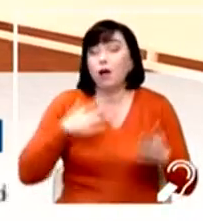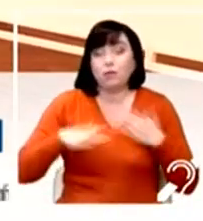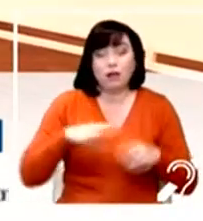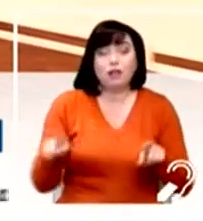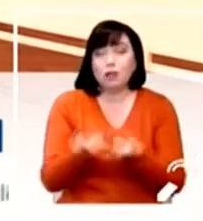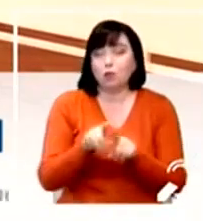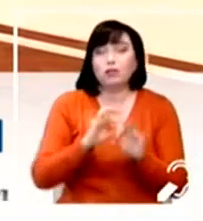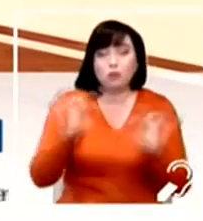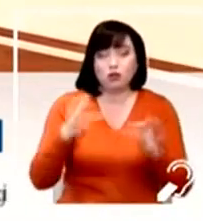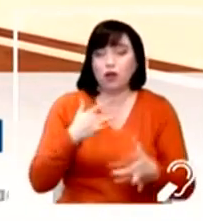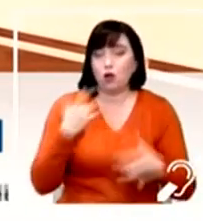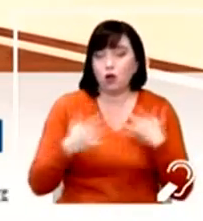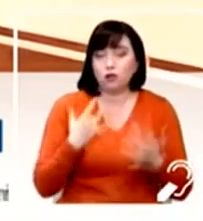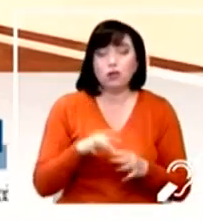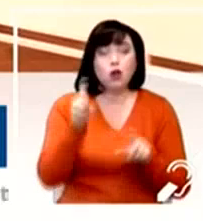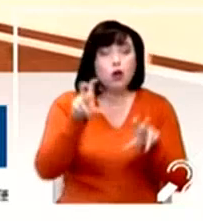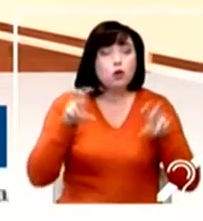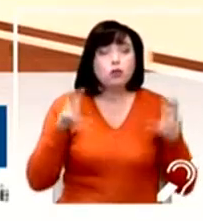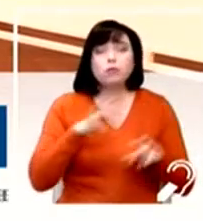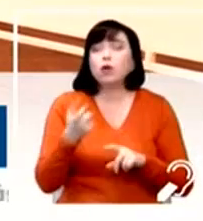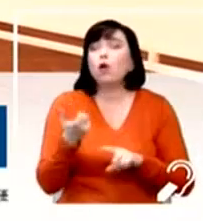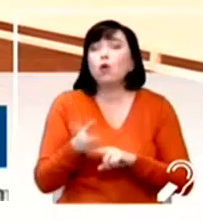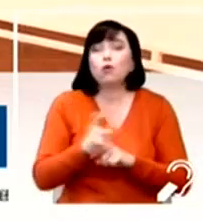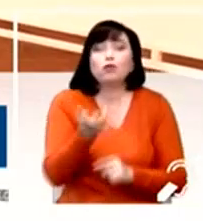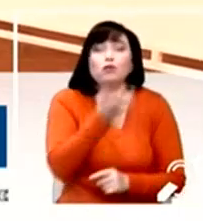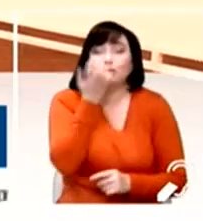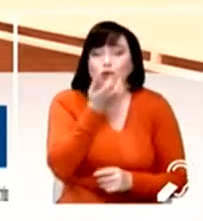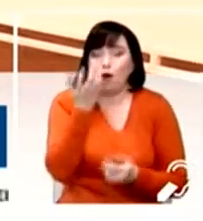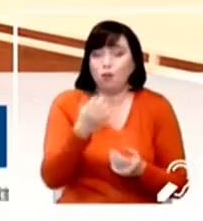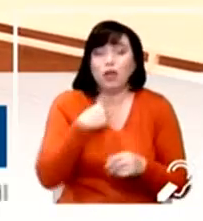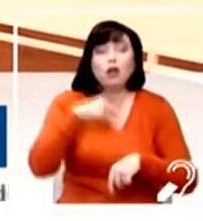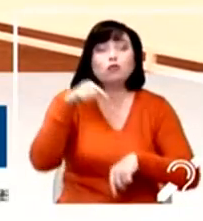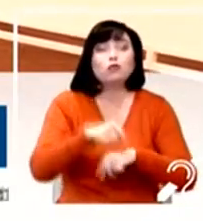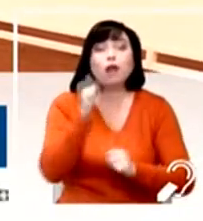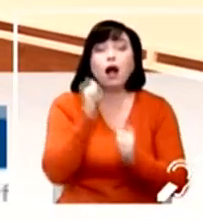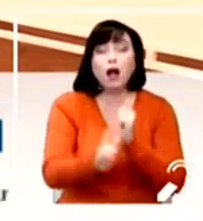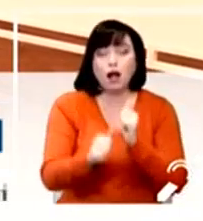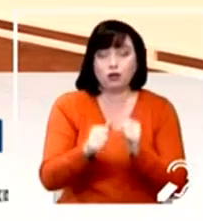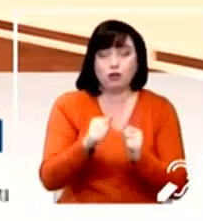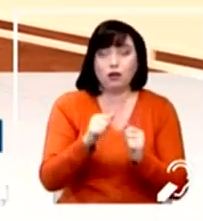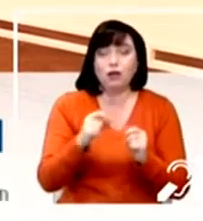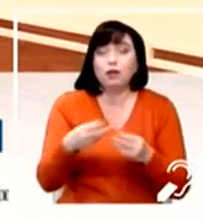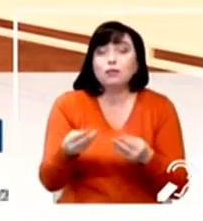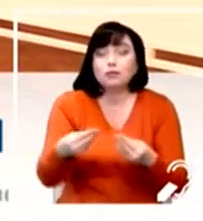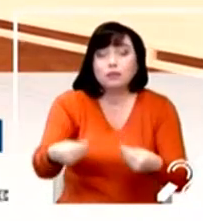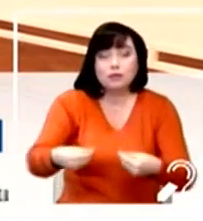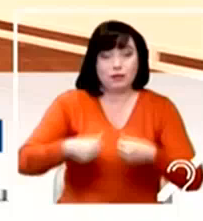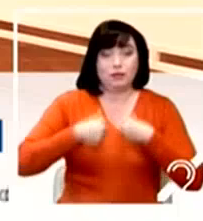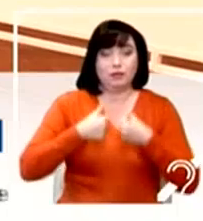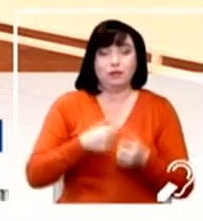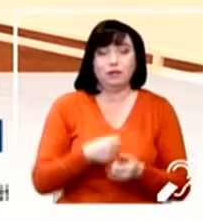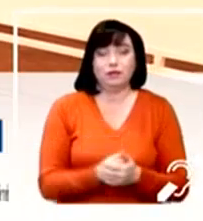acest concert. Publicul a fost atât de cald, am simțit în fiecare moment când eram pe scenă, simțeam cât